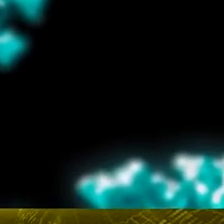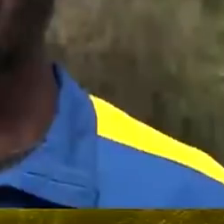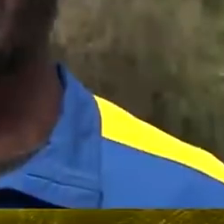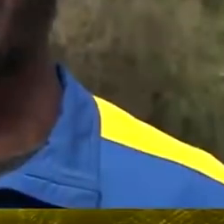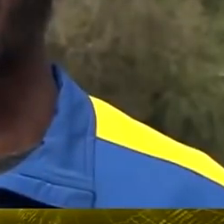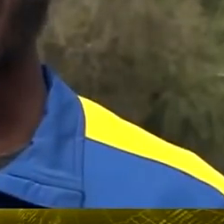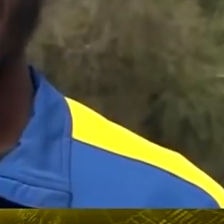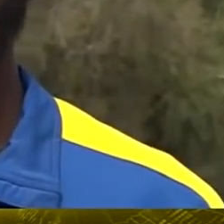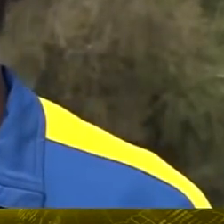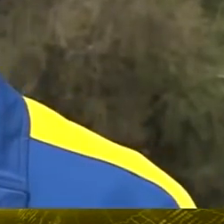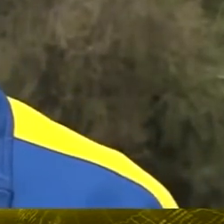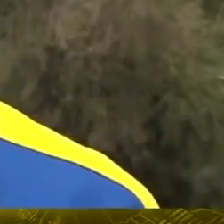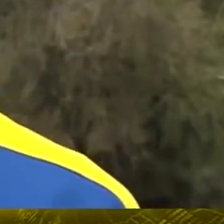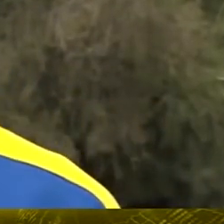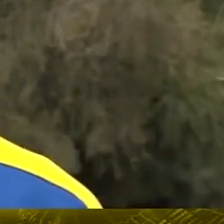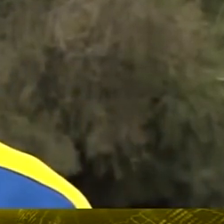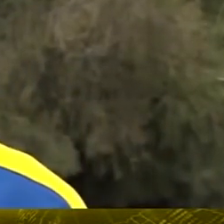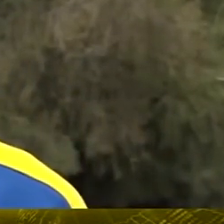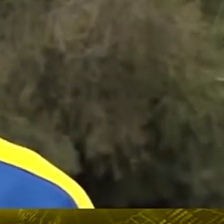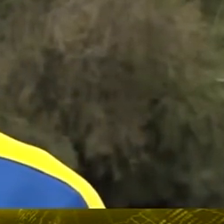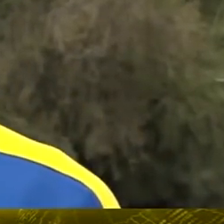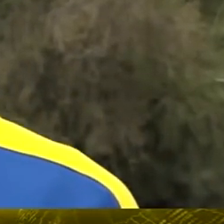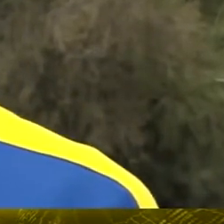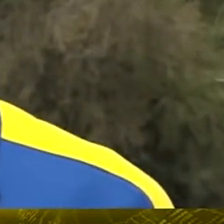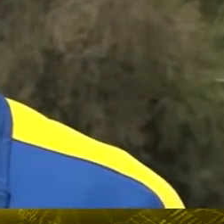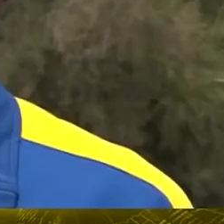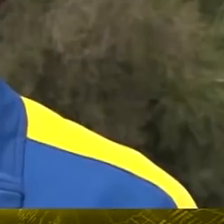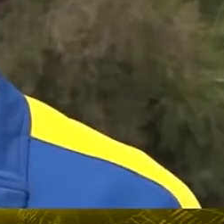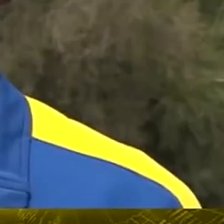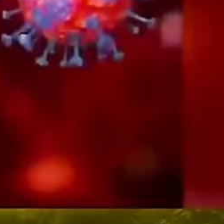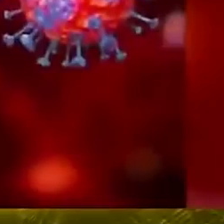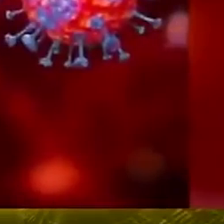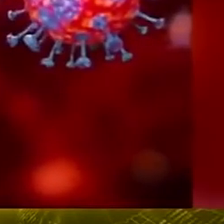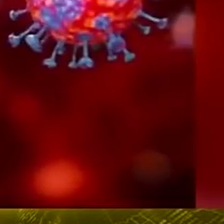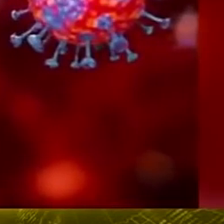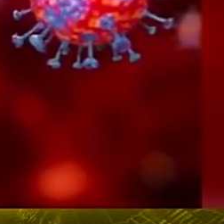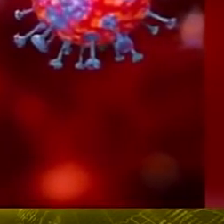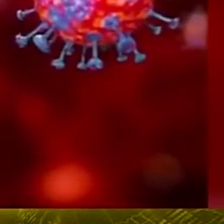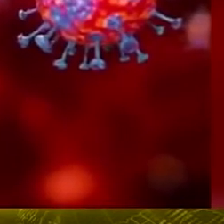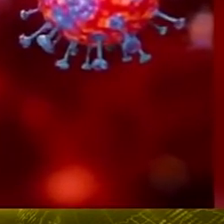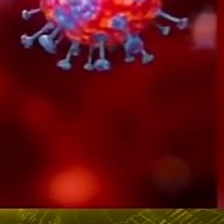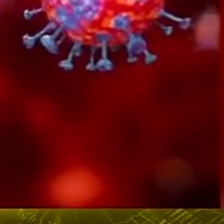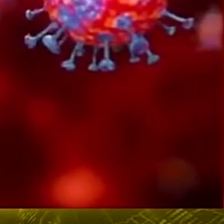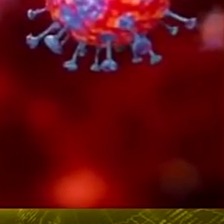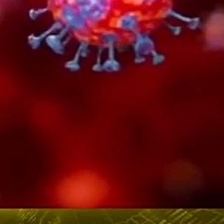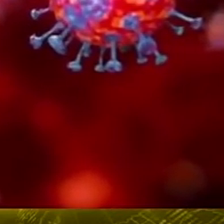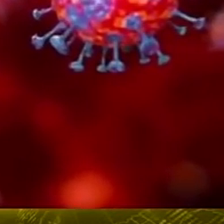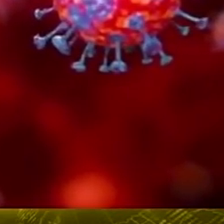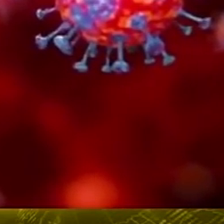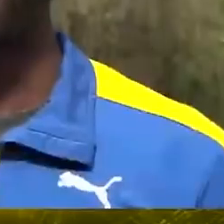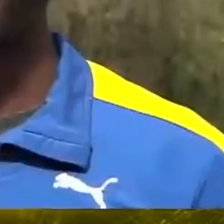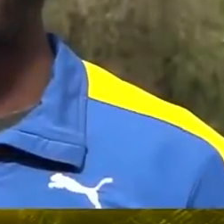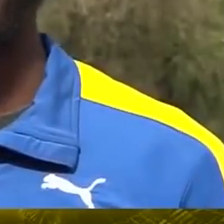وبزح سبورتانيا كابوزحنا قرتا قوالي دي نا بتعمي كفوني قر حمامي دي إذا